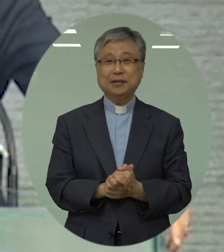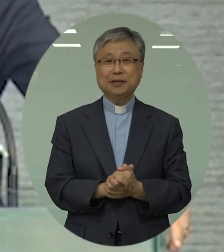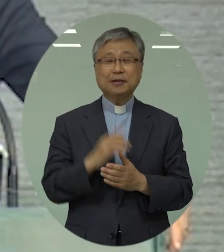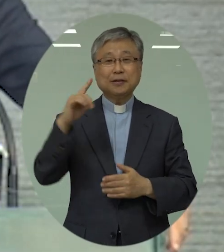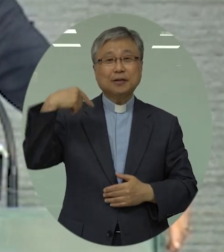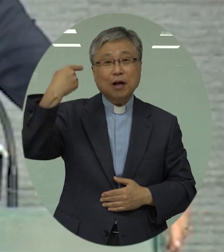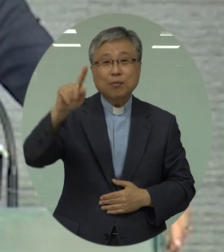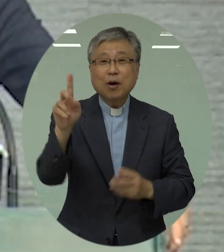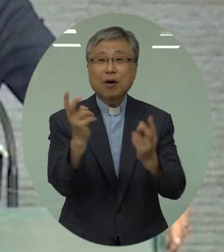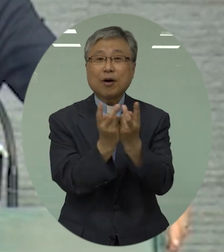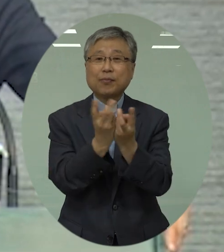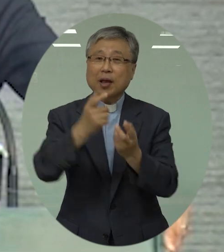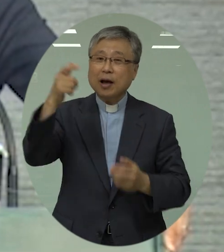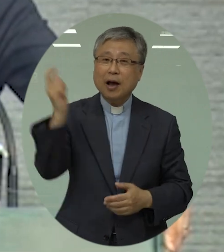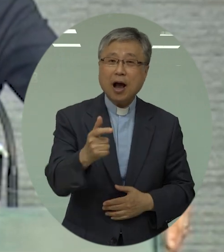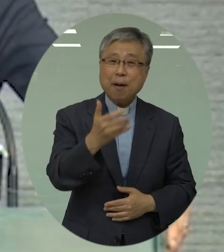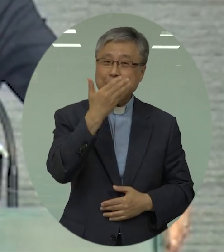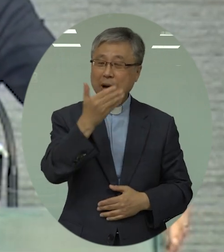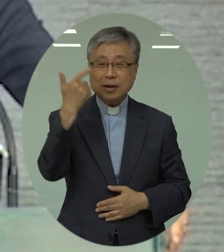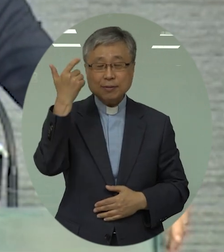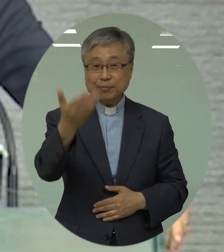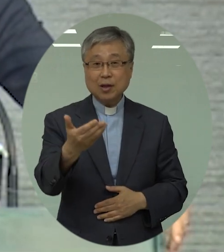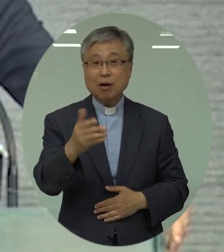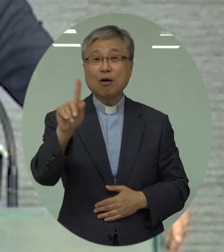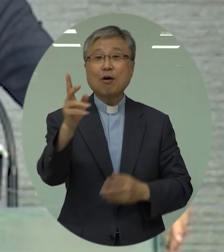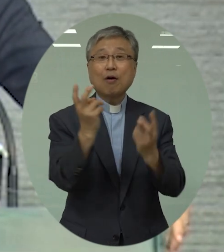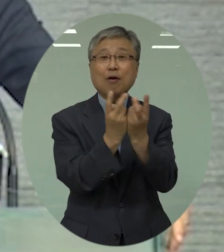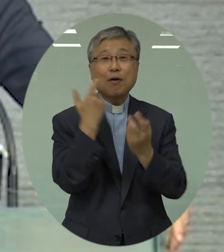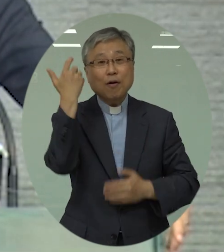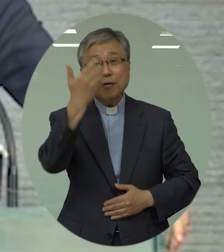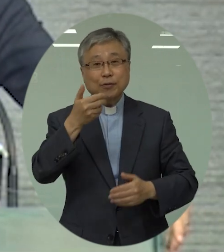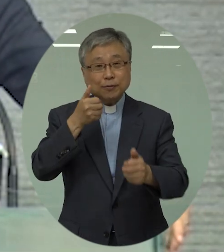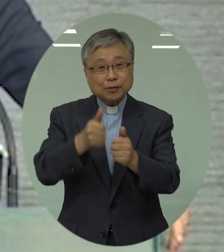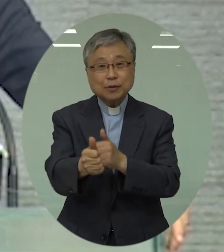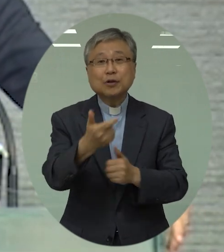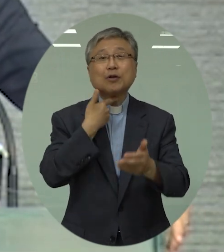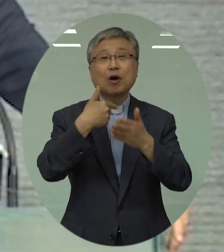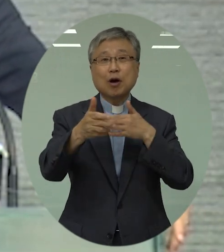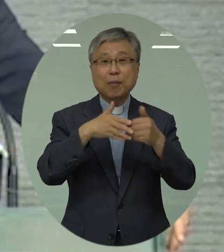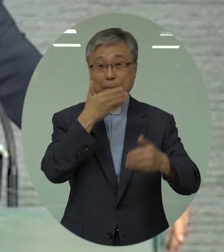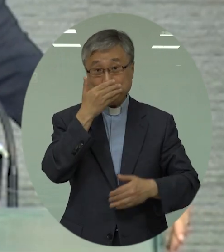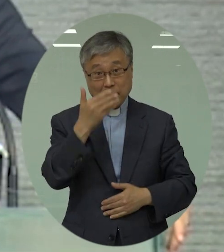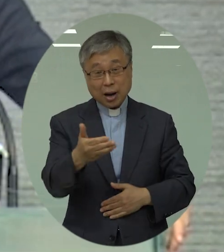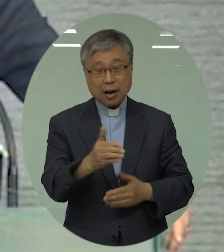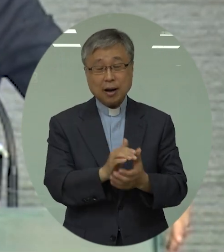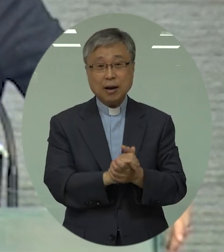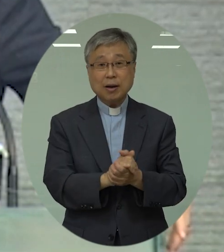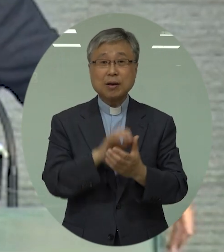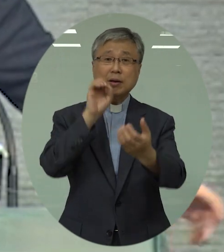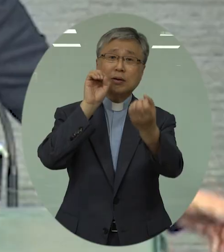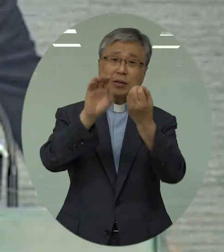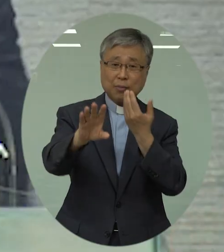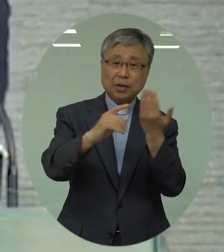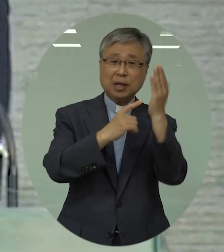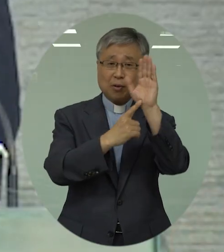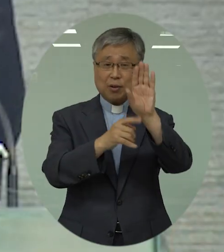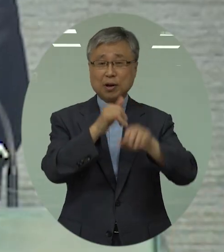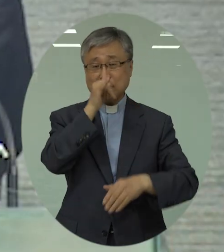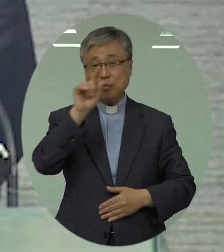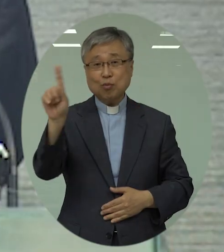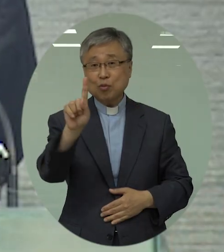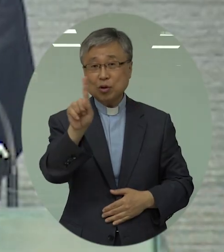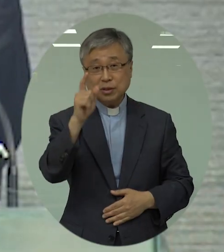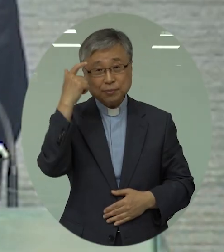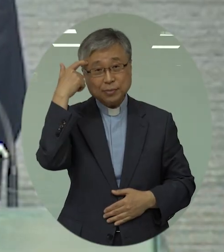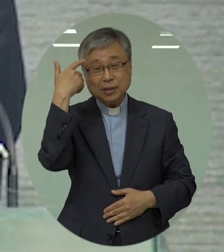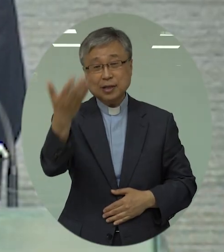다음에 우리는 어떻게 강해질 수 있으며 어떻게 영적 승리를 경험할 수가 있을까요? 그 답이 나와 있어요. 거기 뭐라고